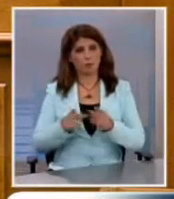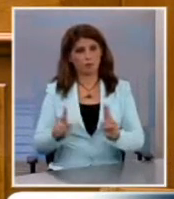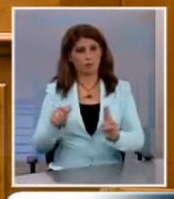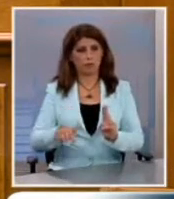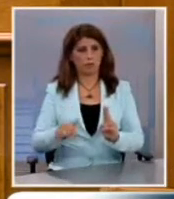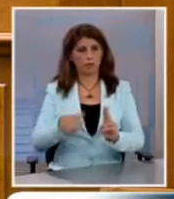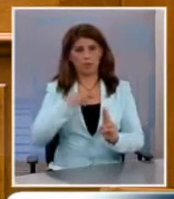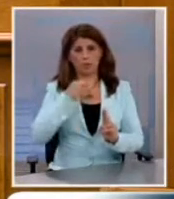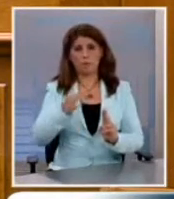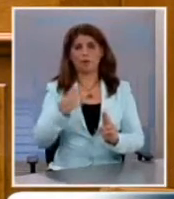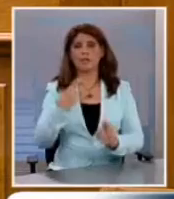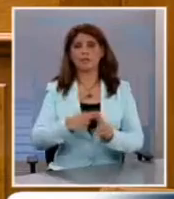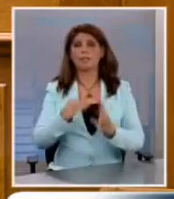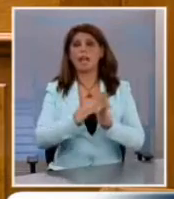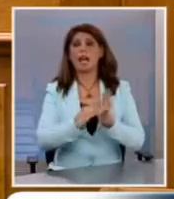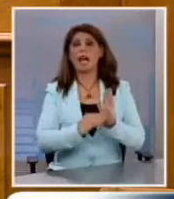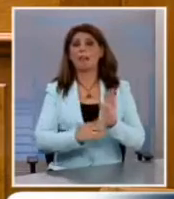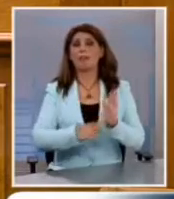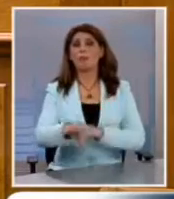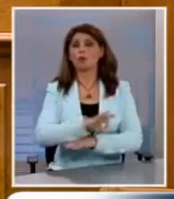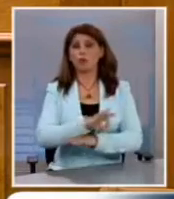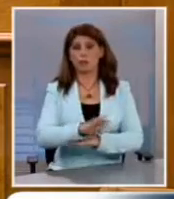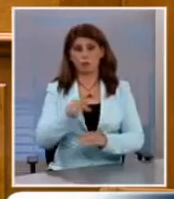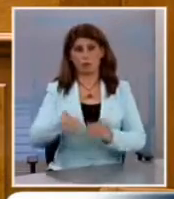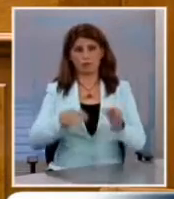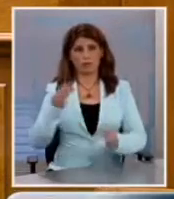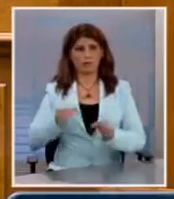αυτό να αναφερθώ στα κυρίαρχα άρθρα του νομοσχεδίου που συζητάμε σήμερα.